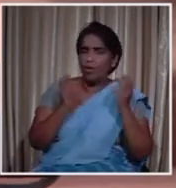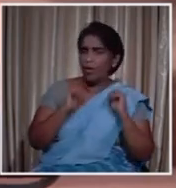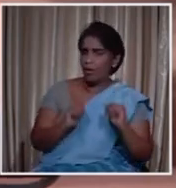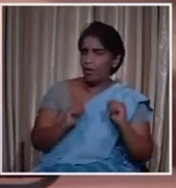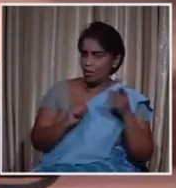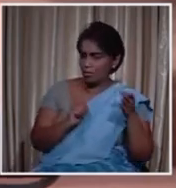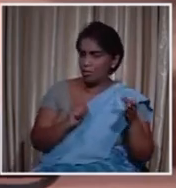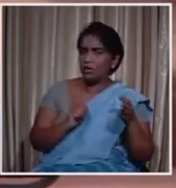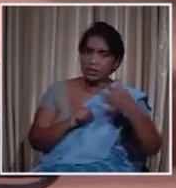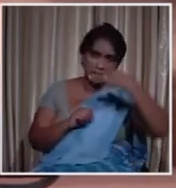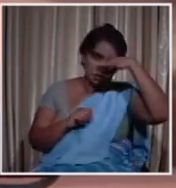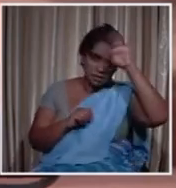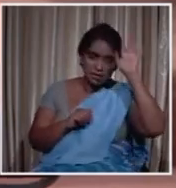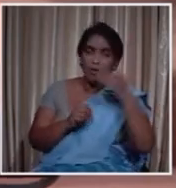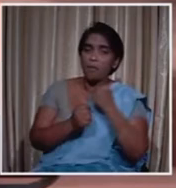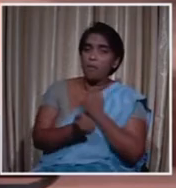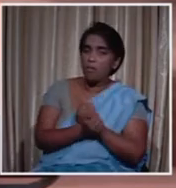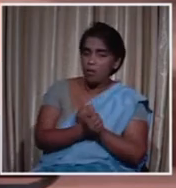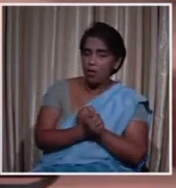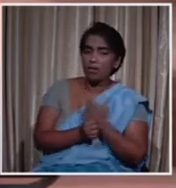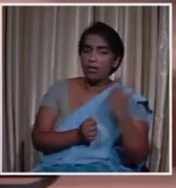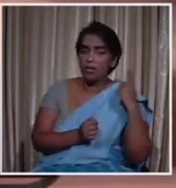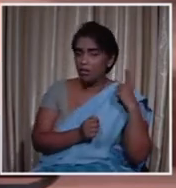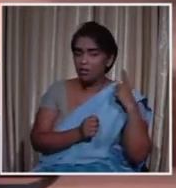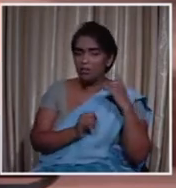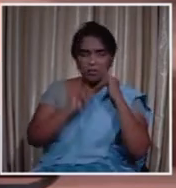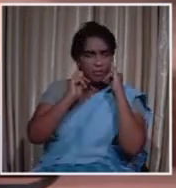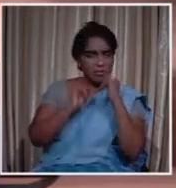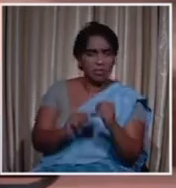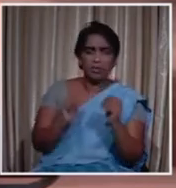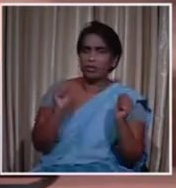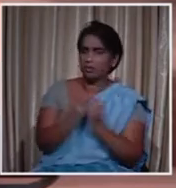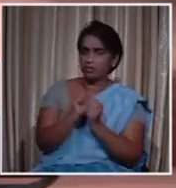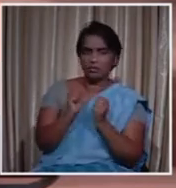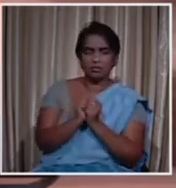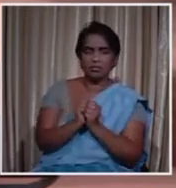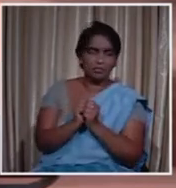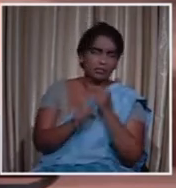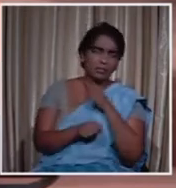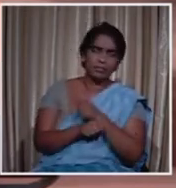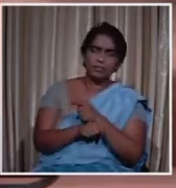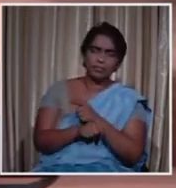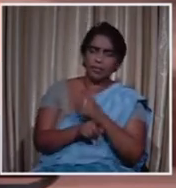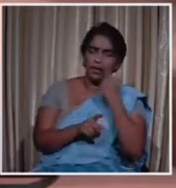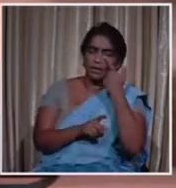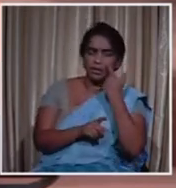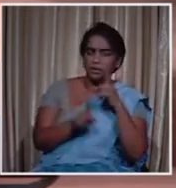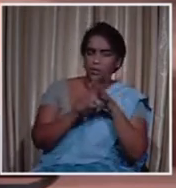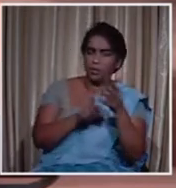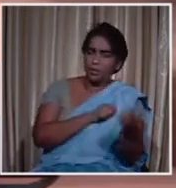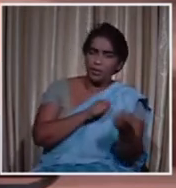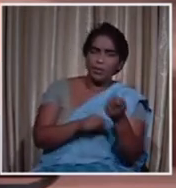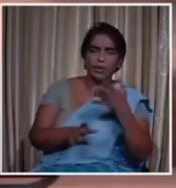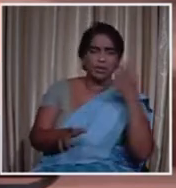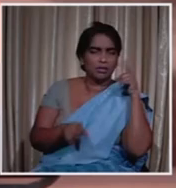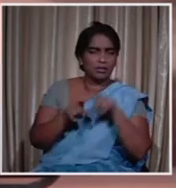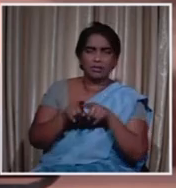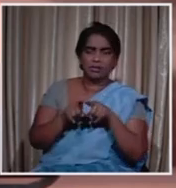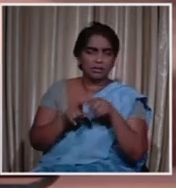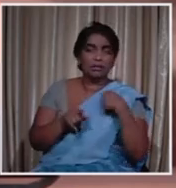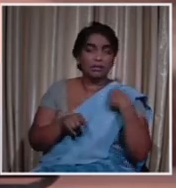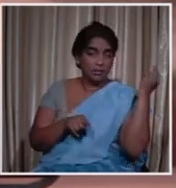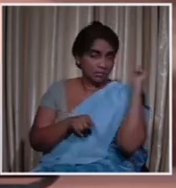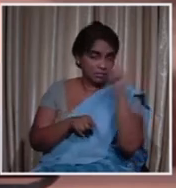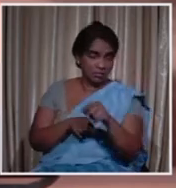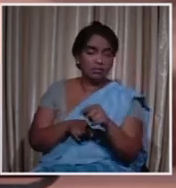சிங்கள போலீசாரால் காட்டுமிராண்டித்தரமாக எவ்வளவு அக்கோரமாக தாக்கப்பட்டிருக்கிறார்கள். அங்கு நான் அந்த இடத்தை சென்று பார்த்த பொழுது ஒரு